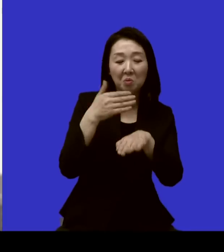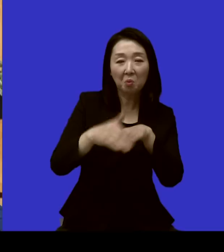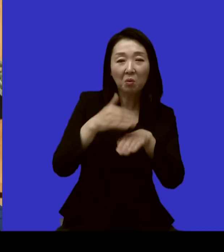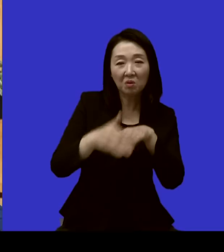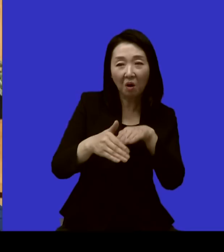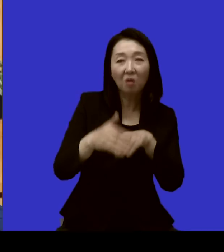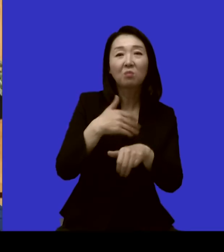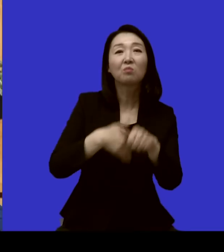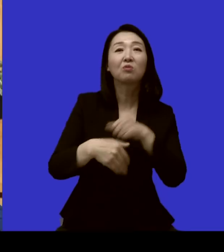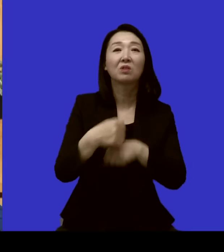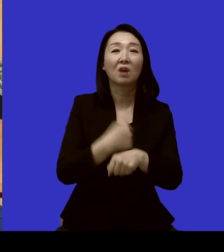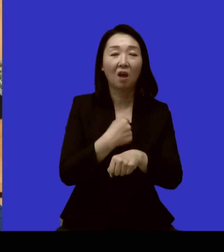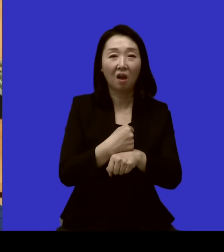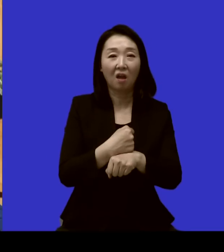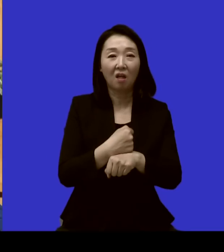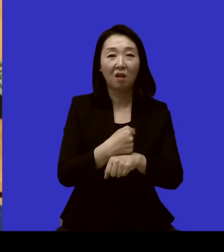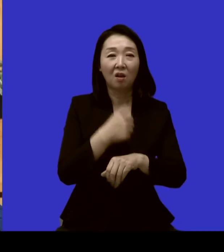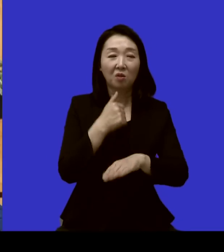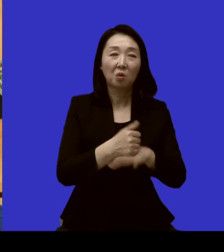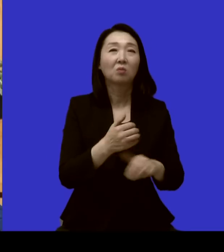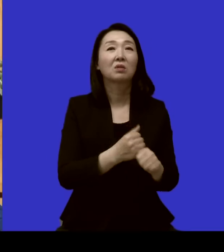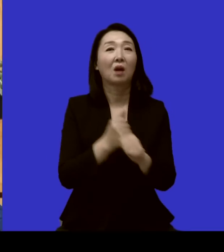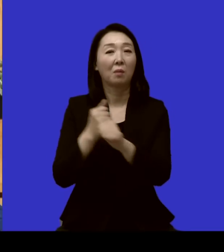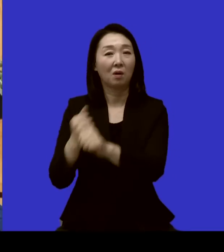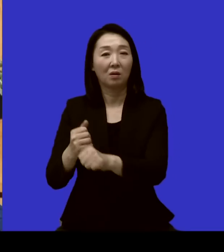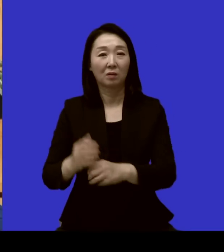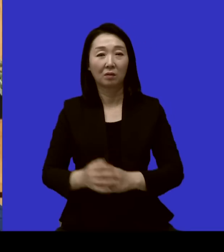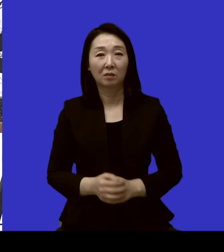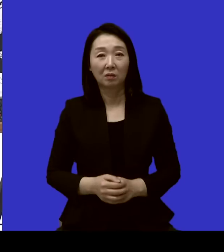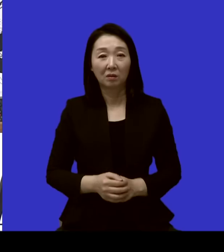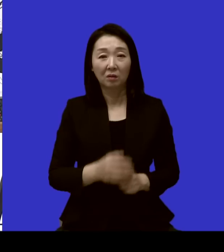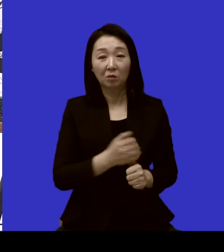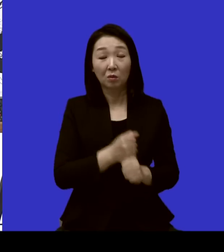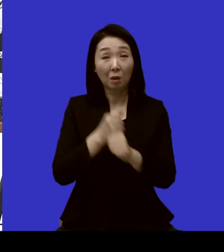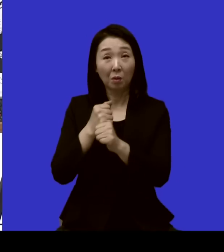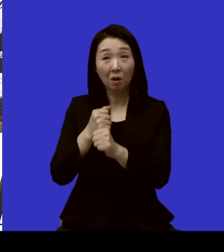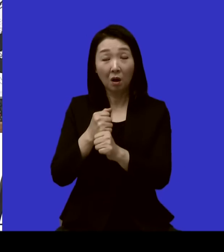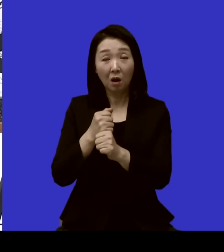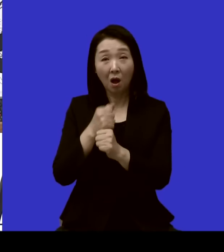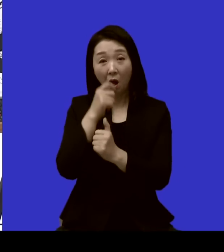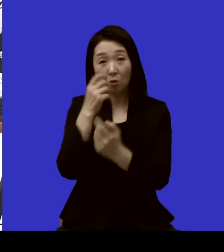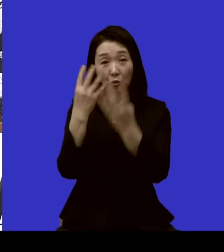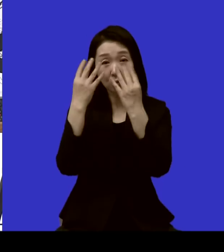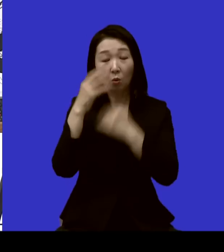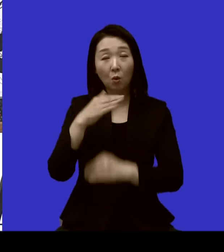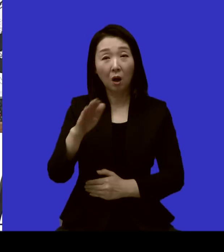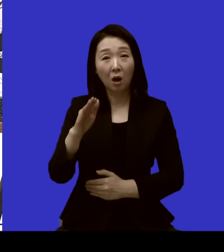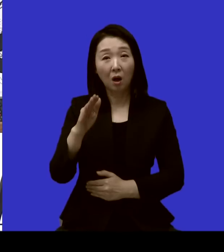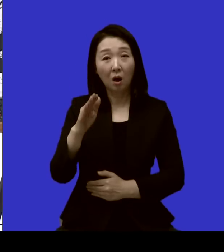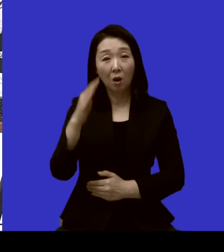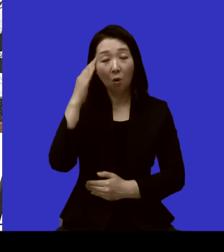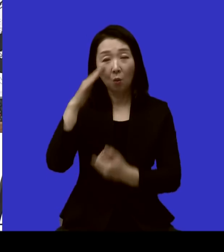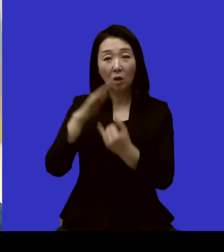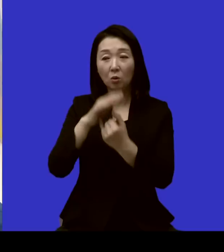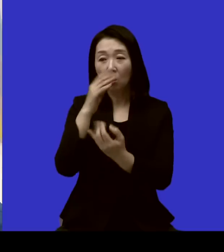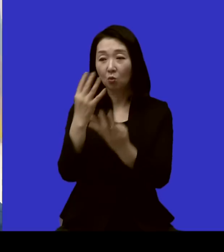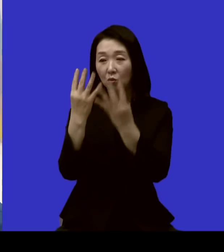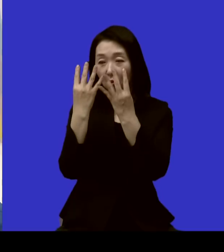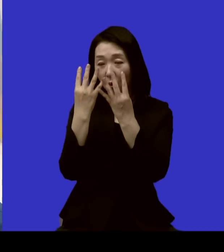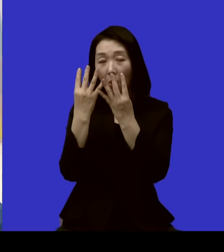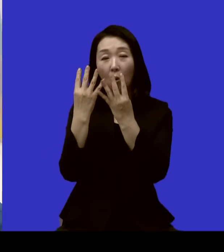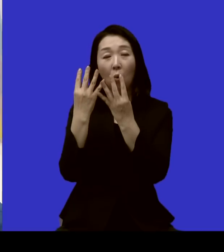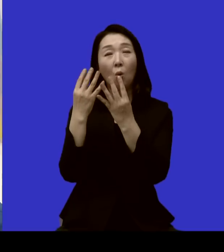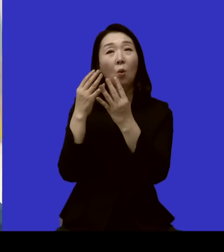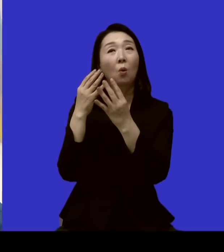읽혔었나 봐요. 그럼 그 친구도 잡혀가서 어떻게 교도소까지 간 거예요? 그렇죠. 이제 진짜? 그게 이제 소년구치소에 갔다가 오. 예. 거기서